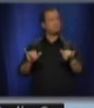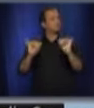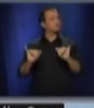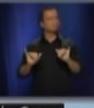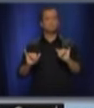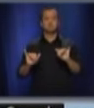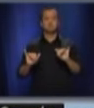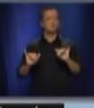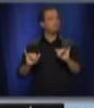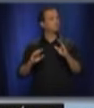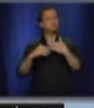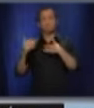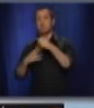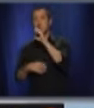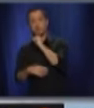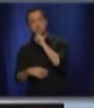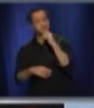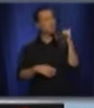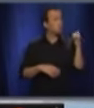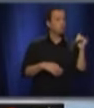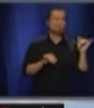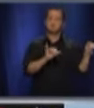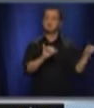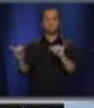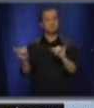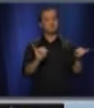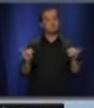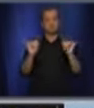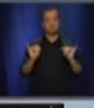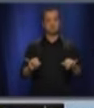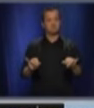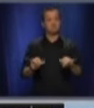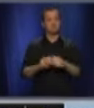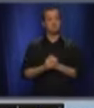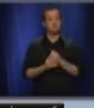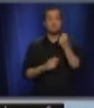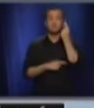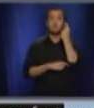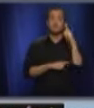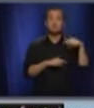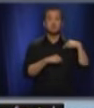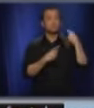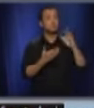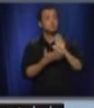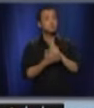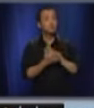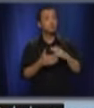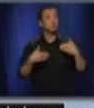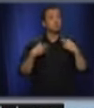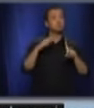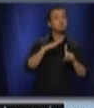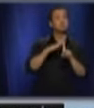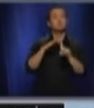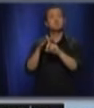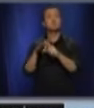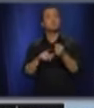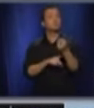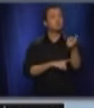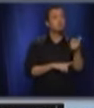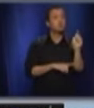Alors, il y a des cas dans des écoles qui correspondent à la propagation dans la collectivité, mais pour l'instant,